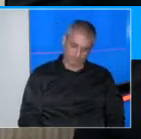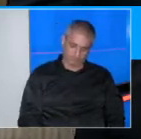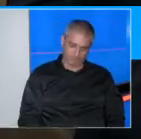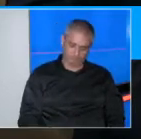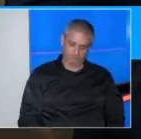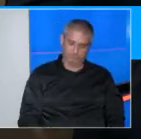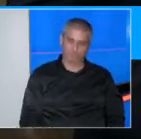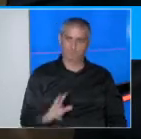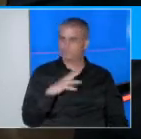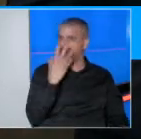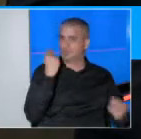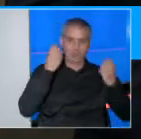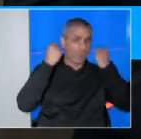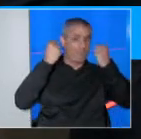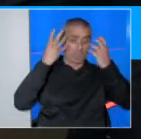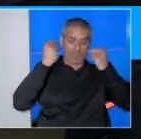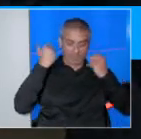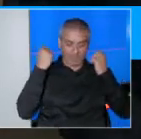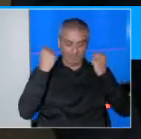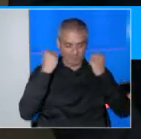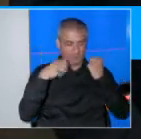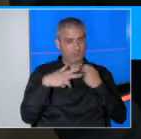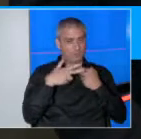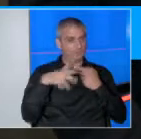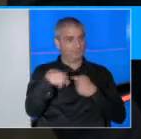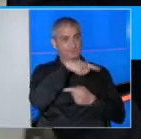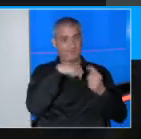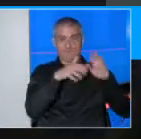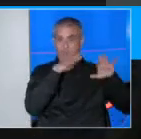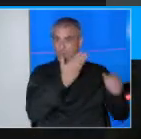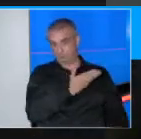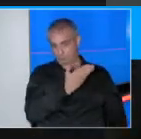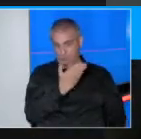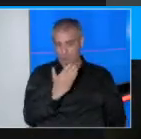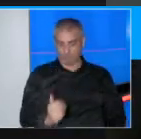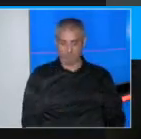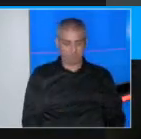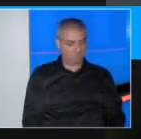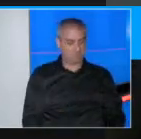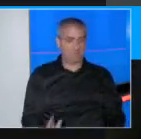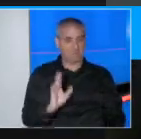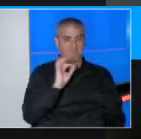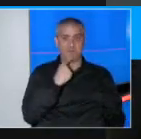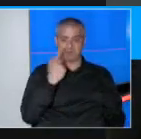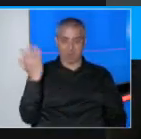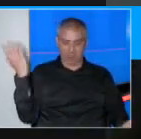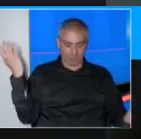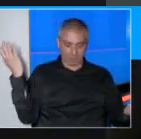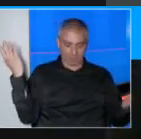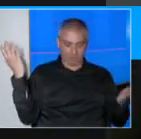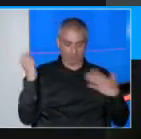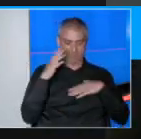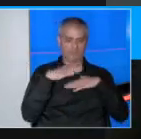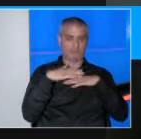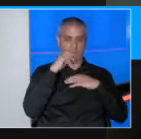היו הפגנות, אין ספור הפגנות, בסביבתו של ראש הממשלה, ואף אחד לא אמר דבר וחצי